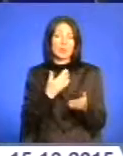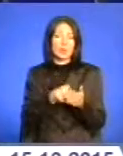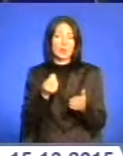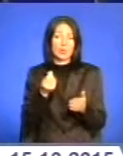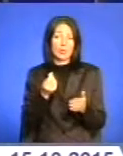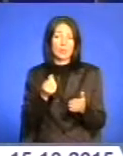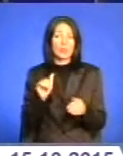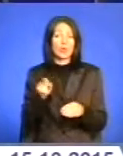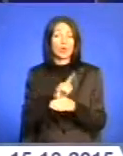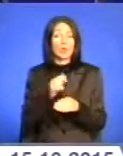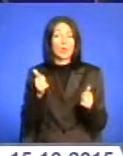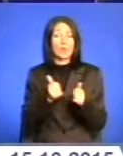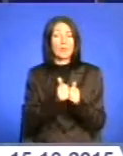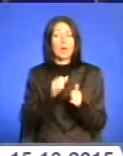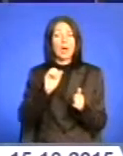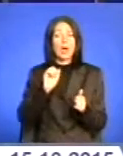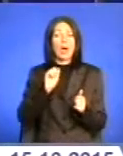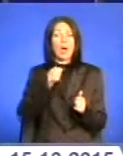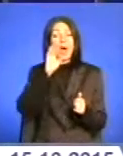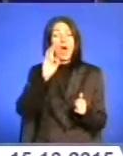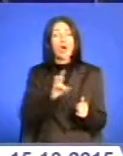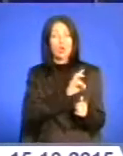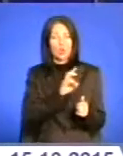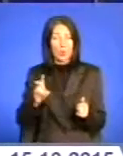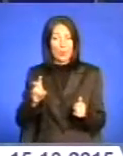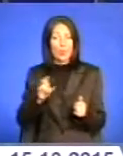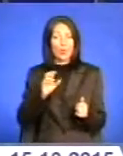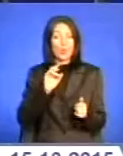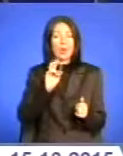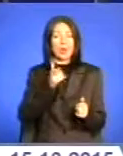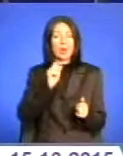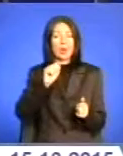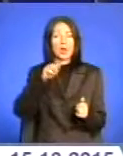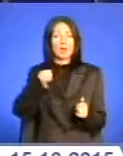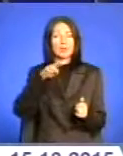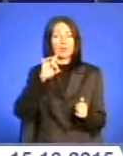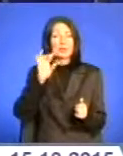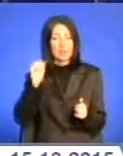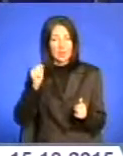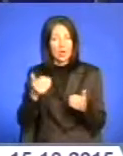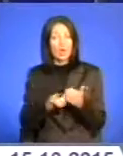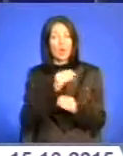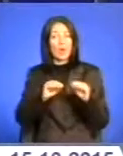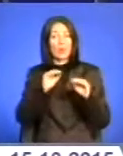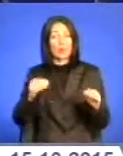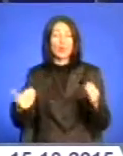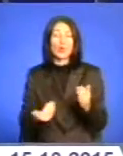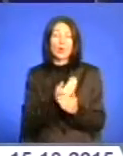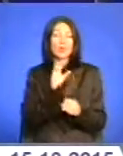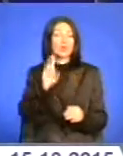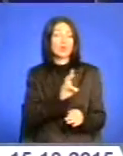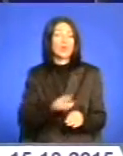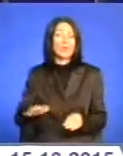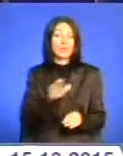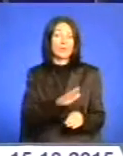У Тернополі біля архікатедрального собору непорочного зачаття Пресвятої Богородиці – нова бруківка. Оновлене церковне подвір'я урочисто освятили